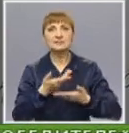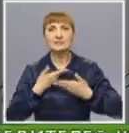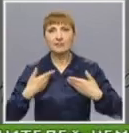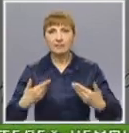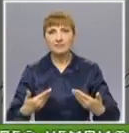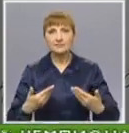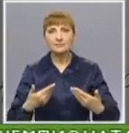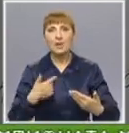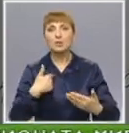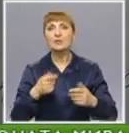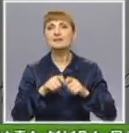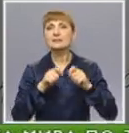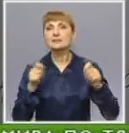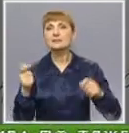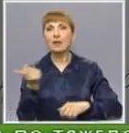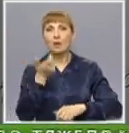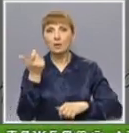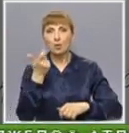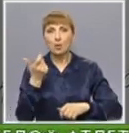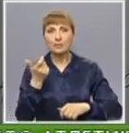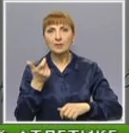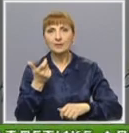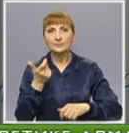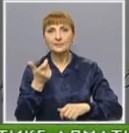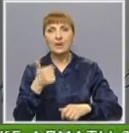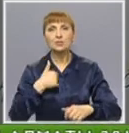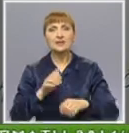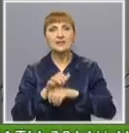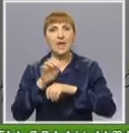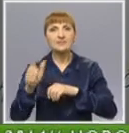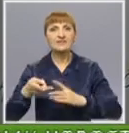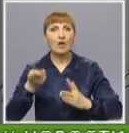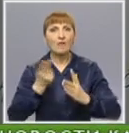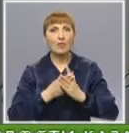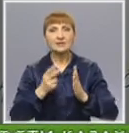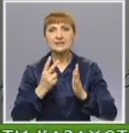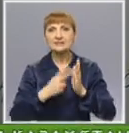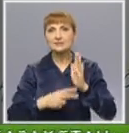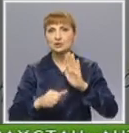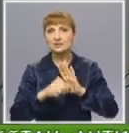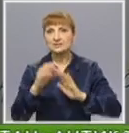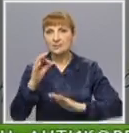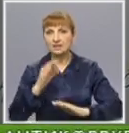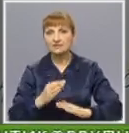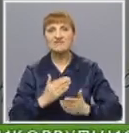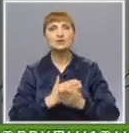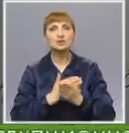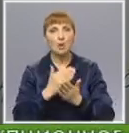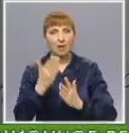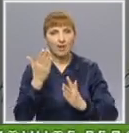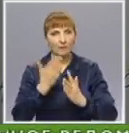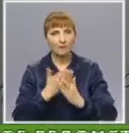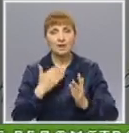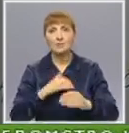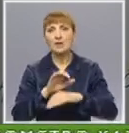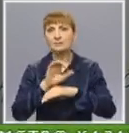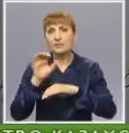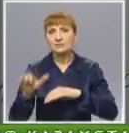нас открытая экономика, у нас экспортная квота 76%, это высокая квота. Мы